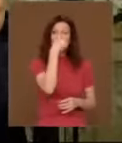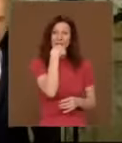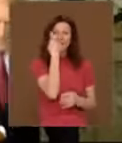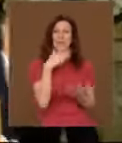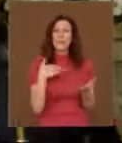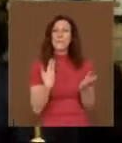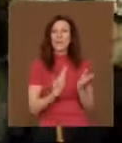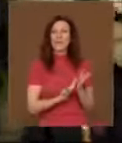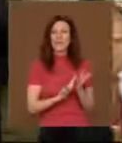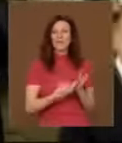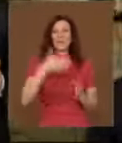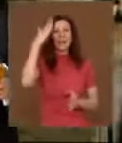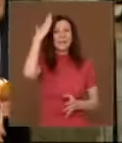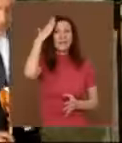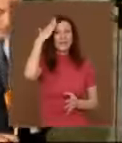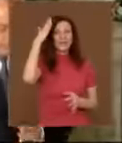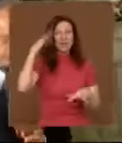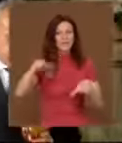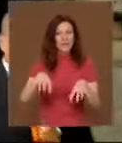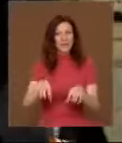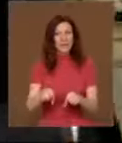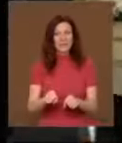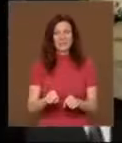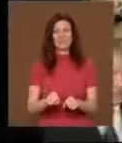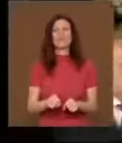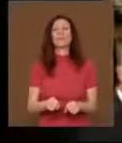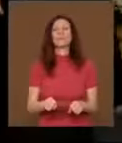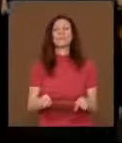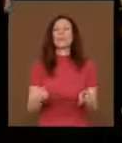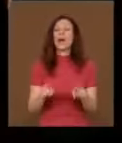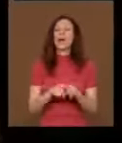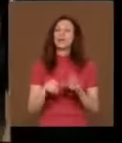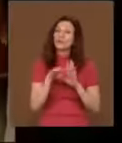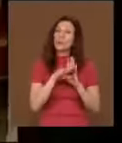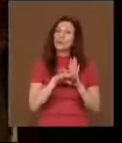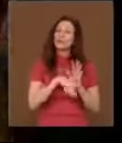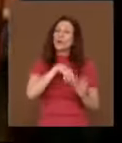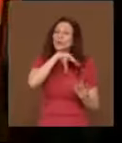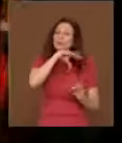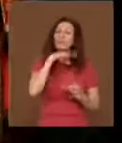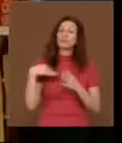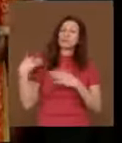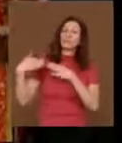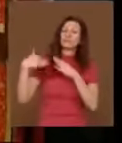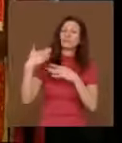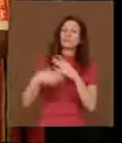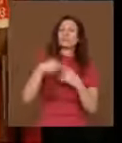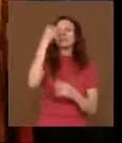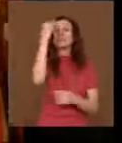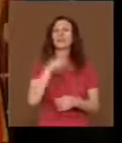на държавната власт, както е според древната